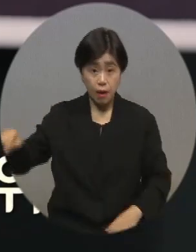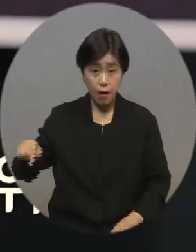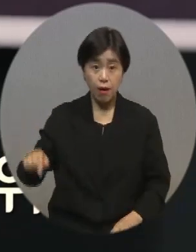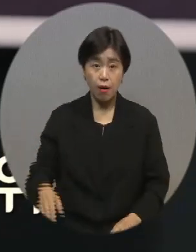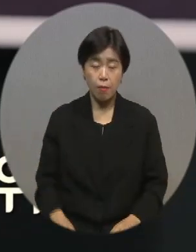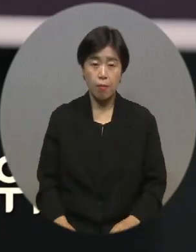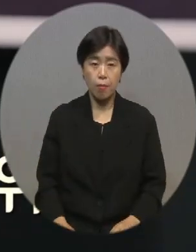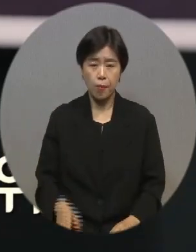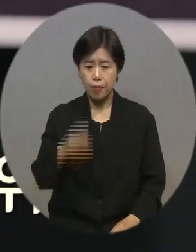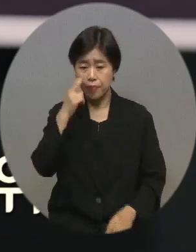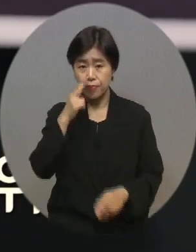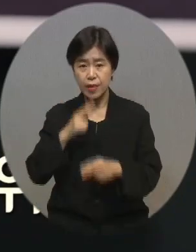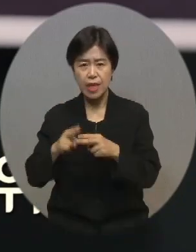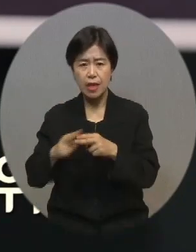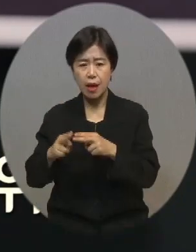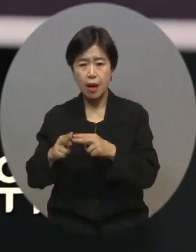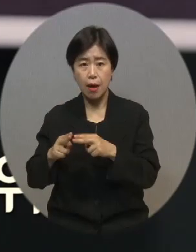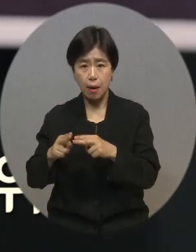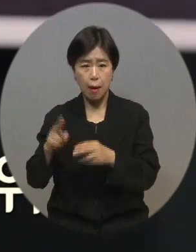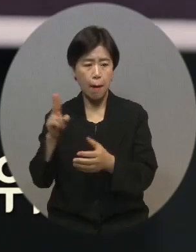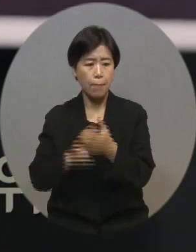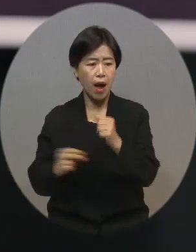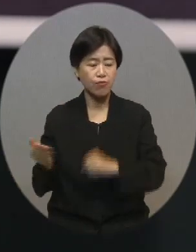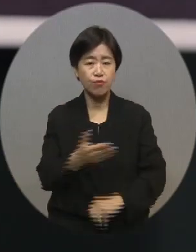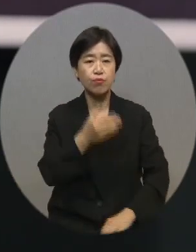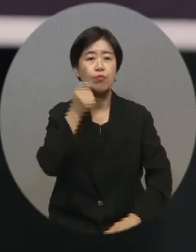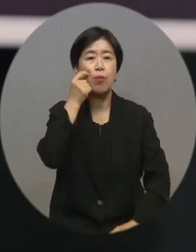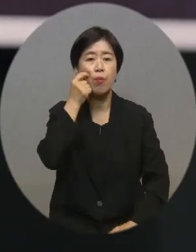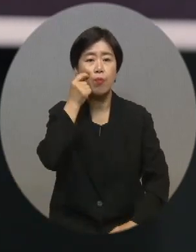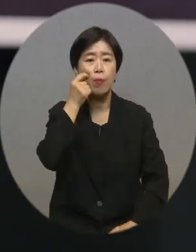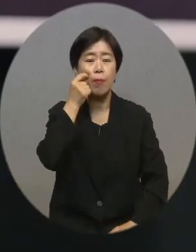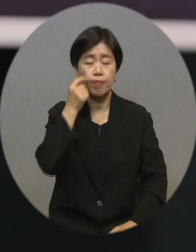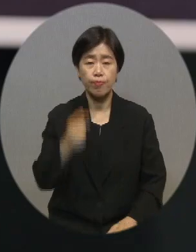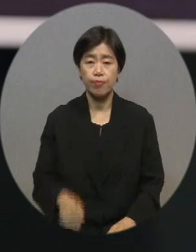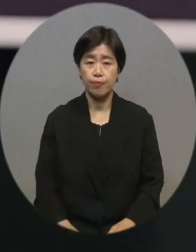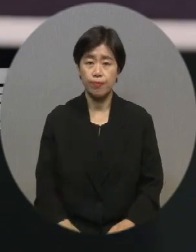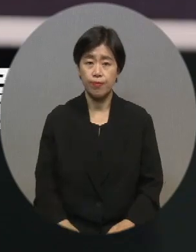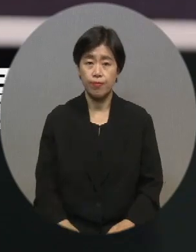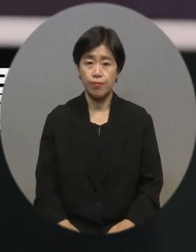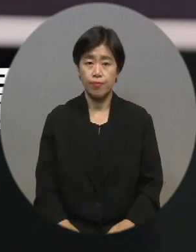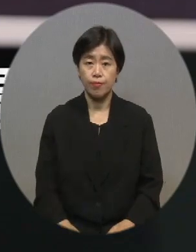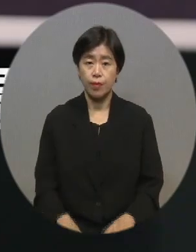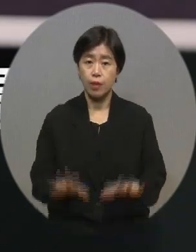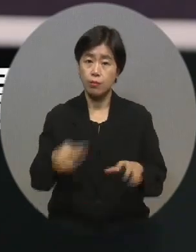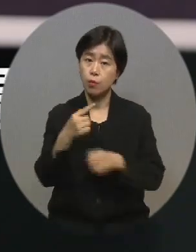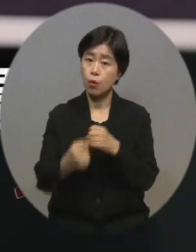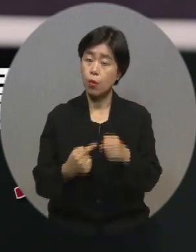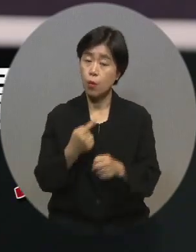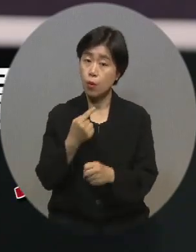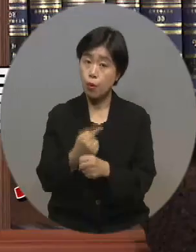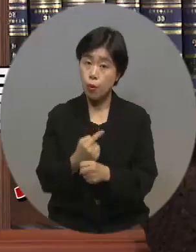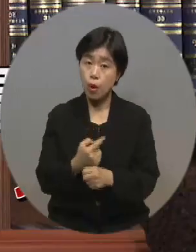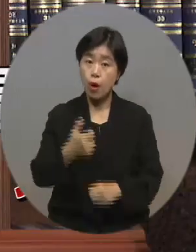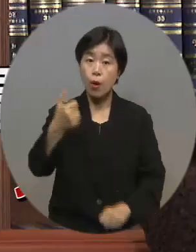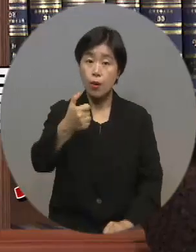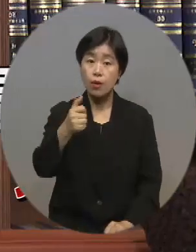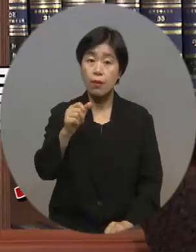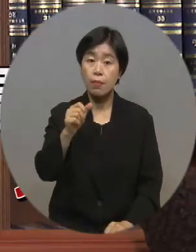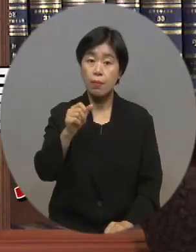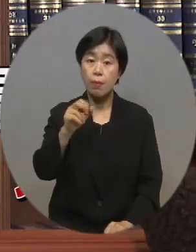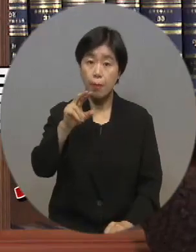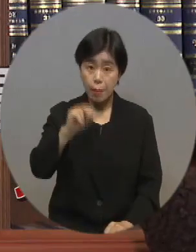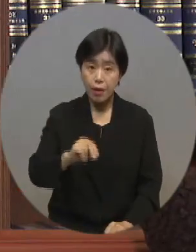못 팔게 하고 있습니다. 그렇지만 아예 못 팔면 죽으니까 나라가 허락한 것이 1년에 50만 배럴입니다. 50만